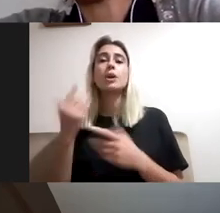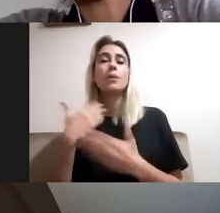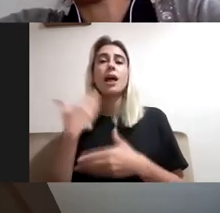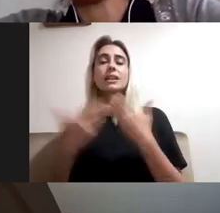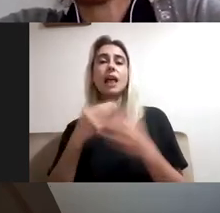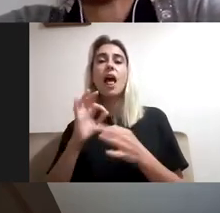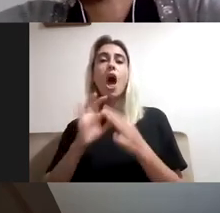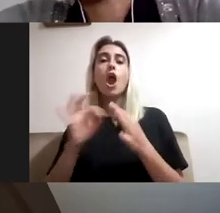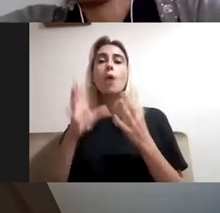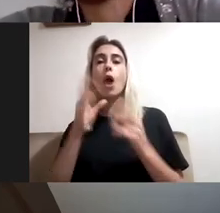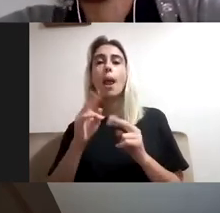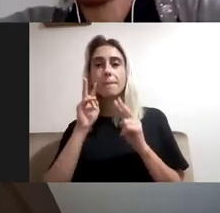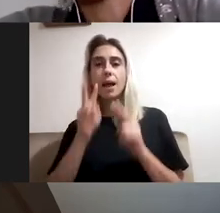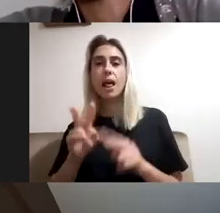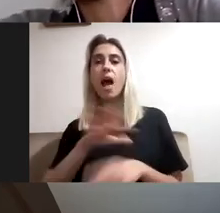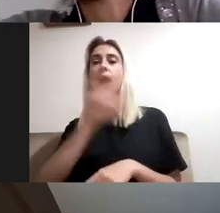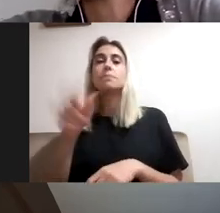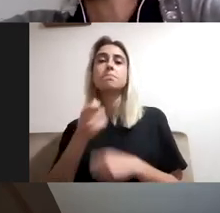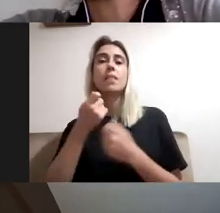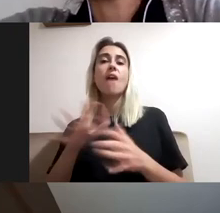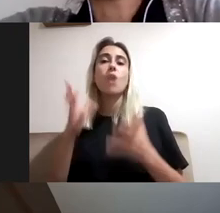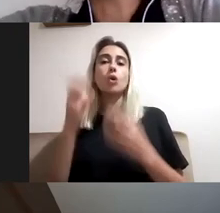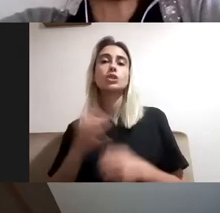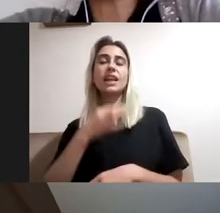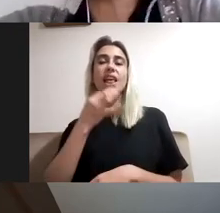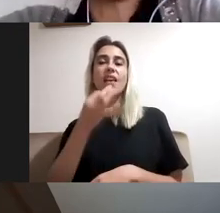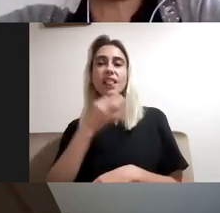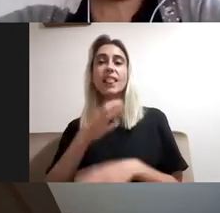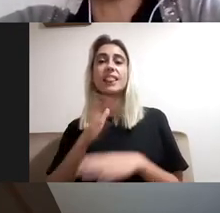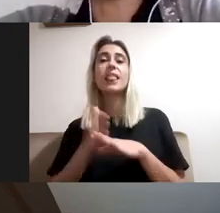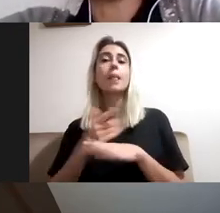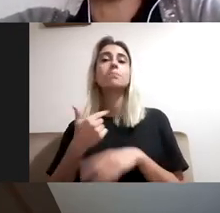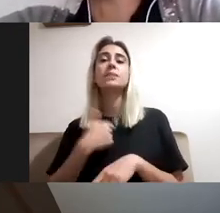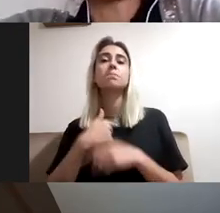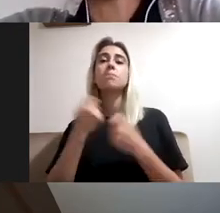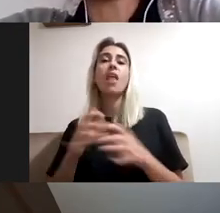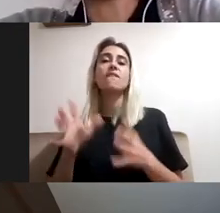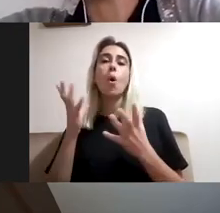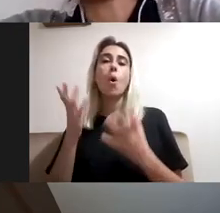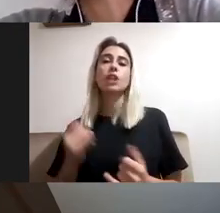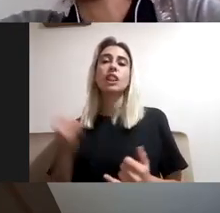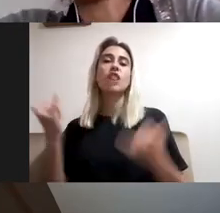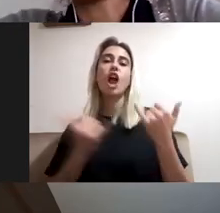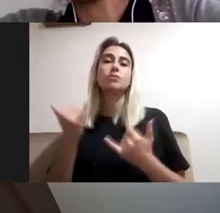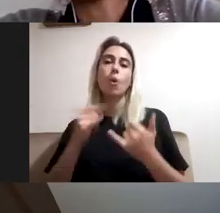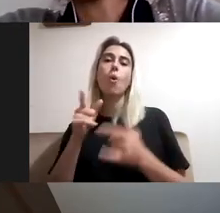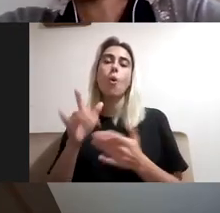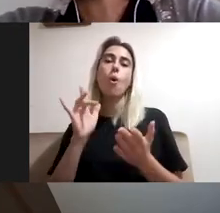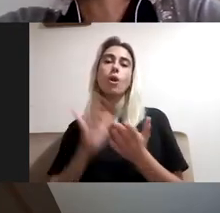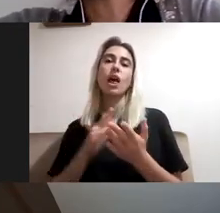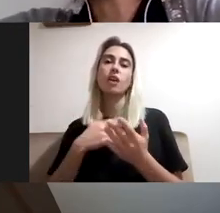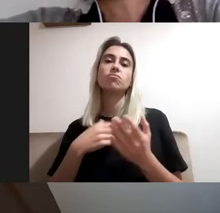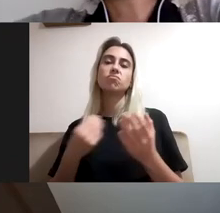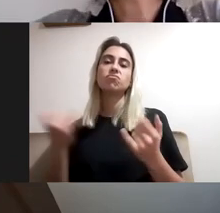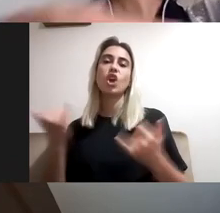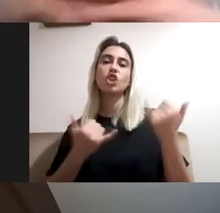olarak baktığınızda herkese bedava olsun ifadesi, neden bize bedava olsun gibi tartışmaları da orada yaşadık açıkçası.